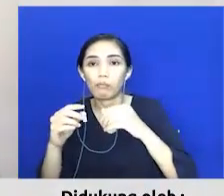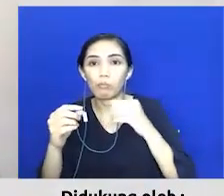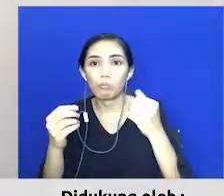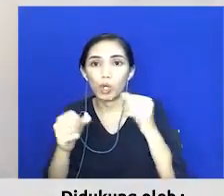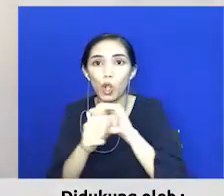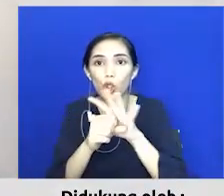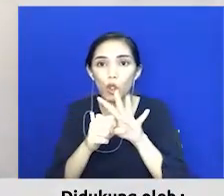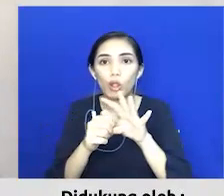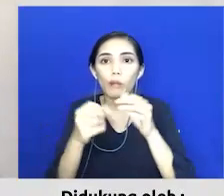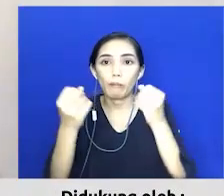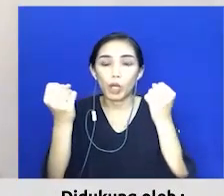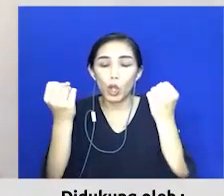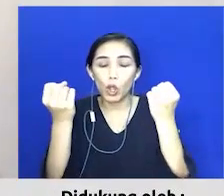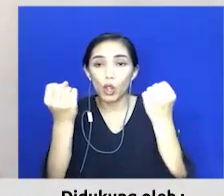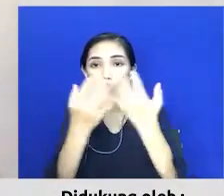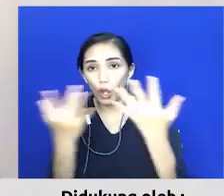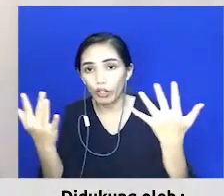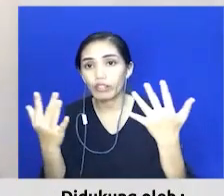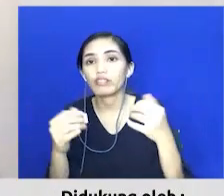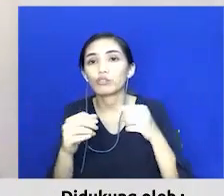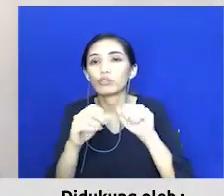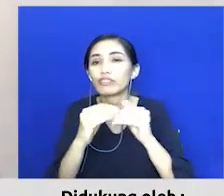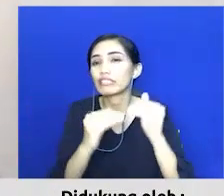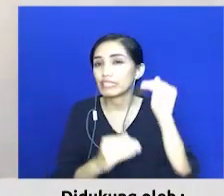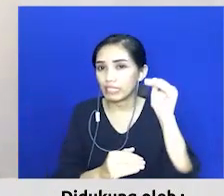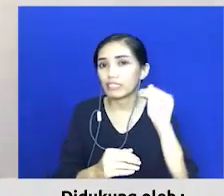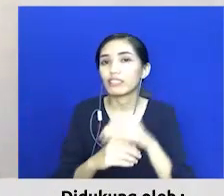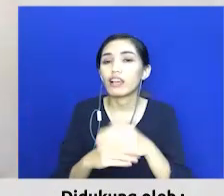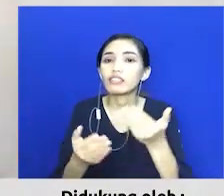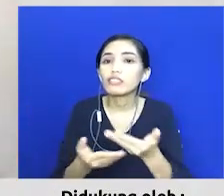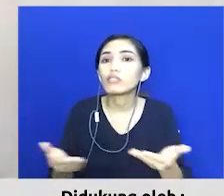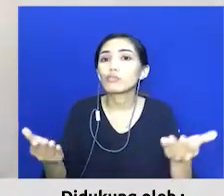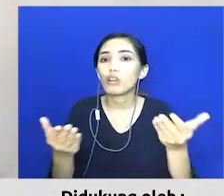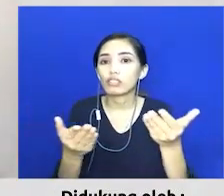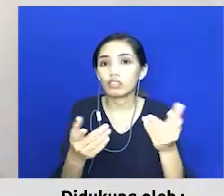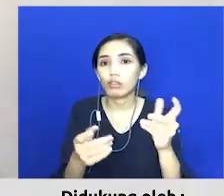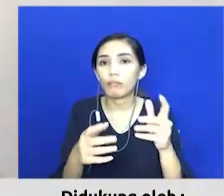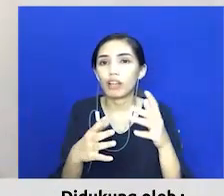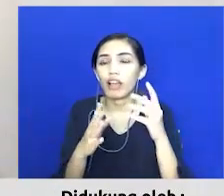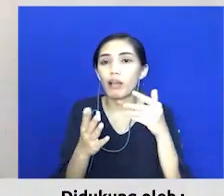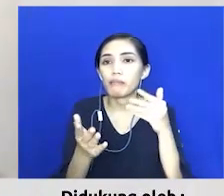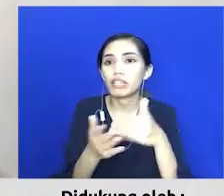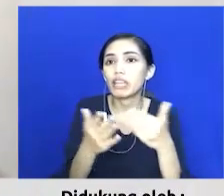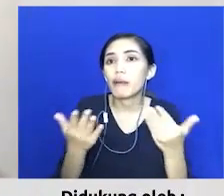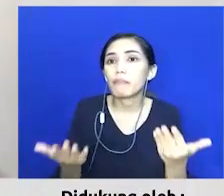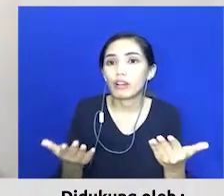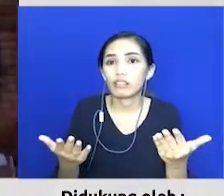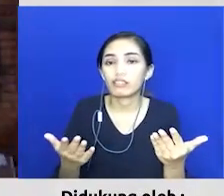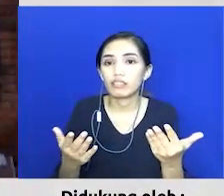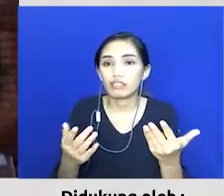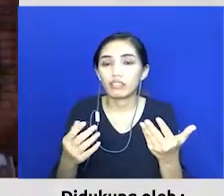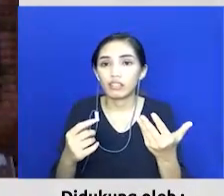Tapi kemudian tantangan ternyata datang lagi dan kita berhadapan lagi dengan situasi yang baru. Gitu. Tapi yang